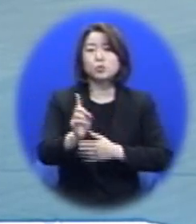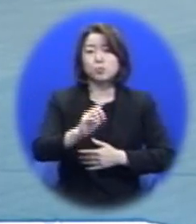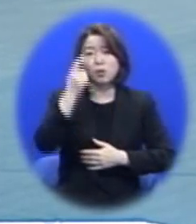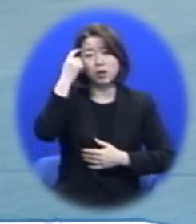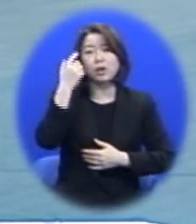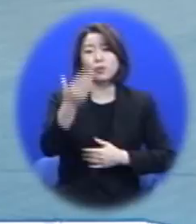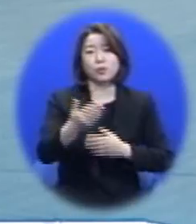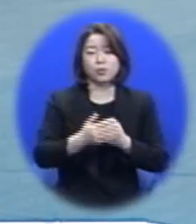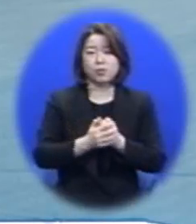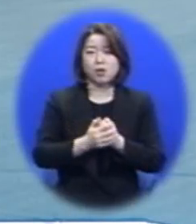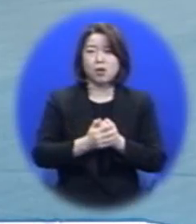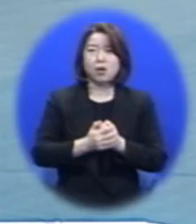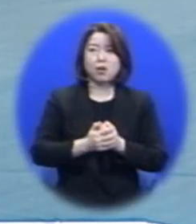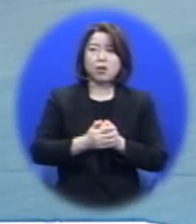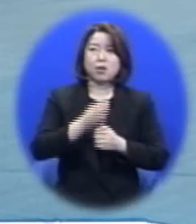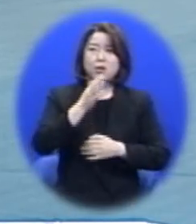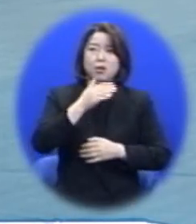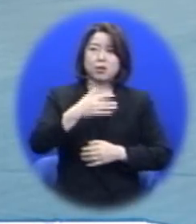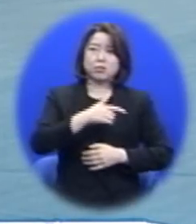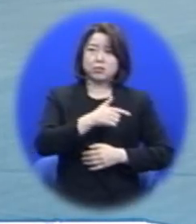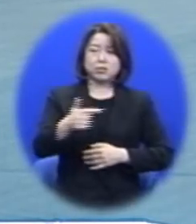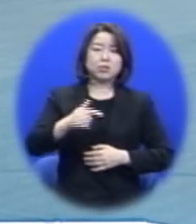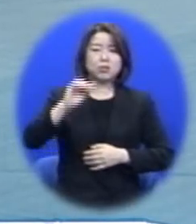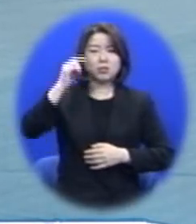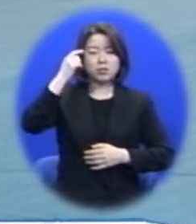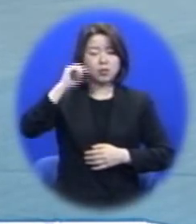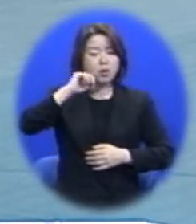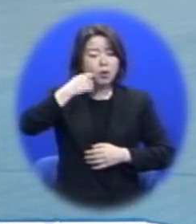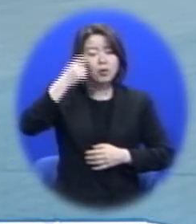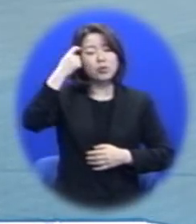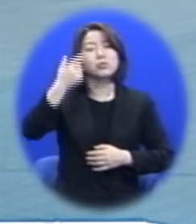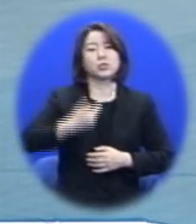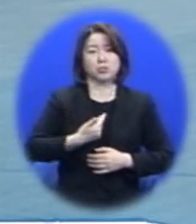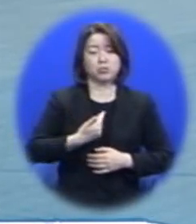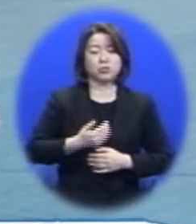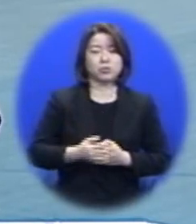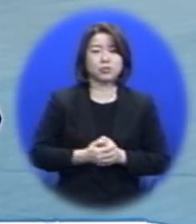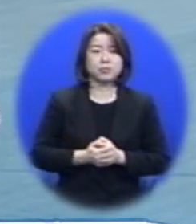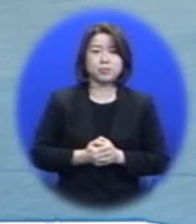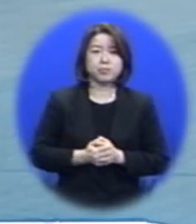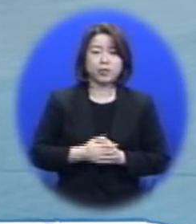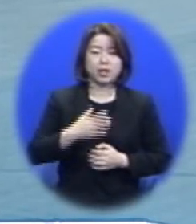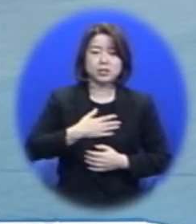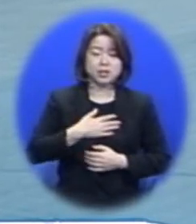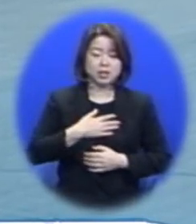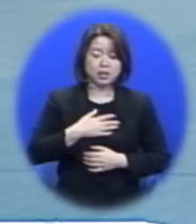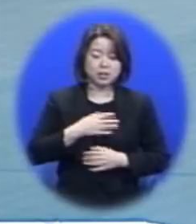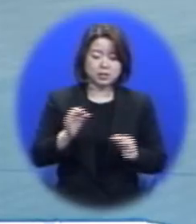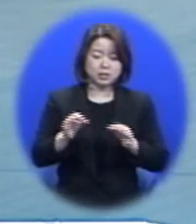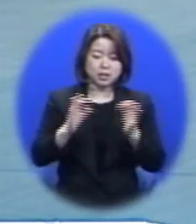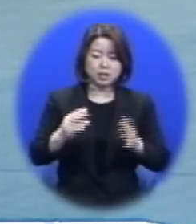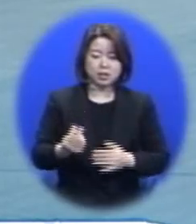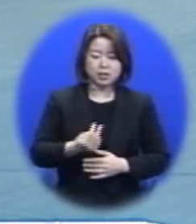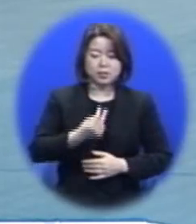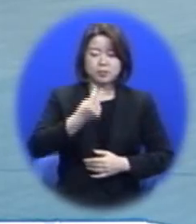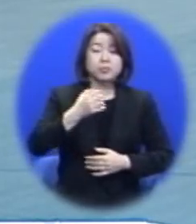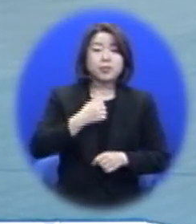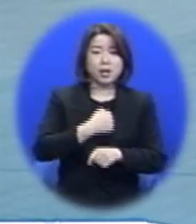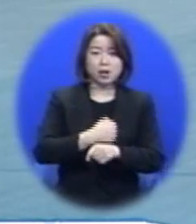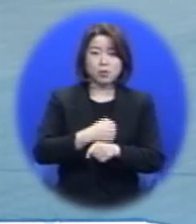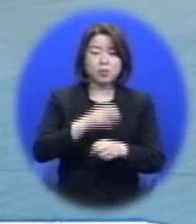참 대답하기 어려운 질문을 하더라고요. 제가 잠깐 숨을 고르고